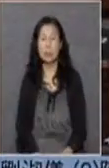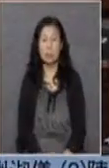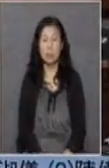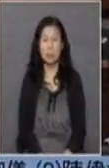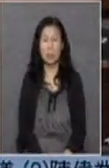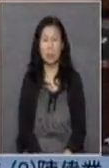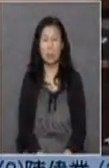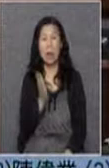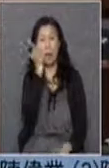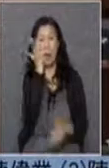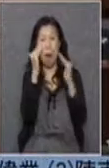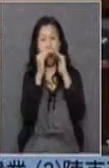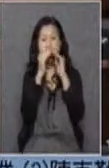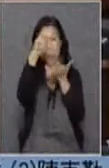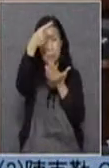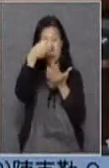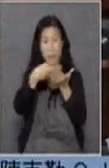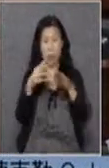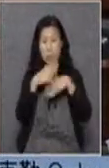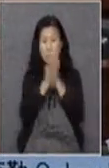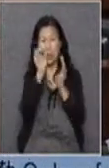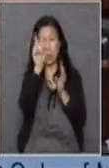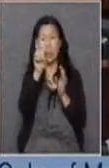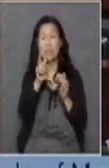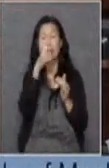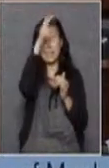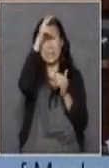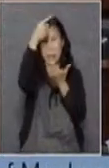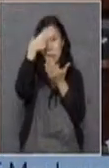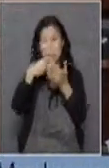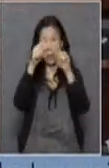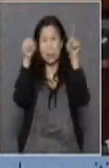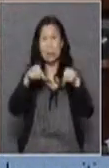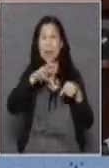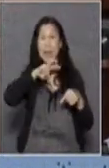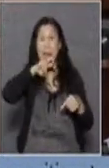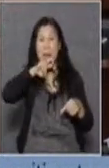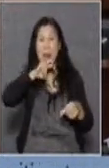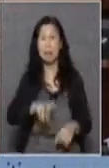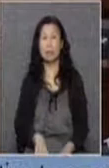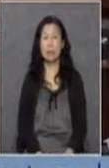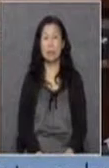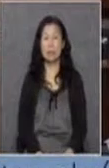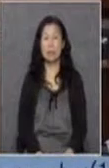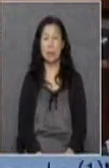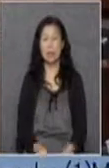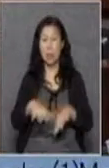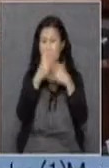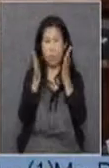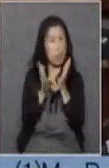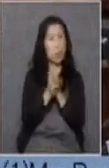在房屋政策方面，大家都可以看到的，施政報告出那一天的下午，所有